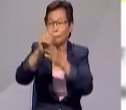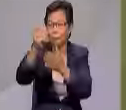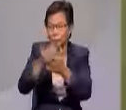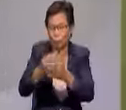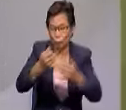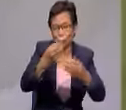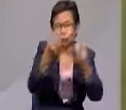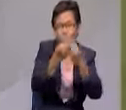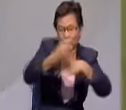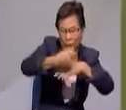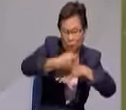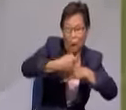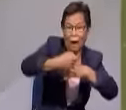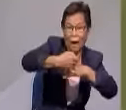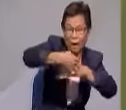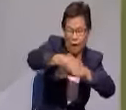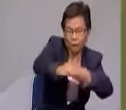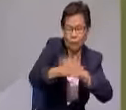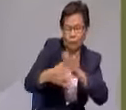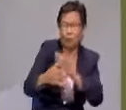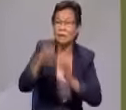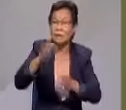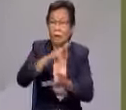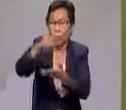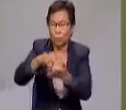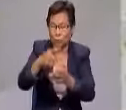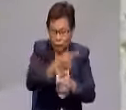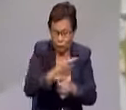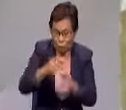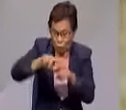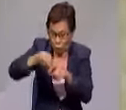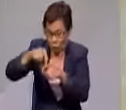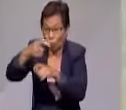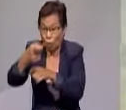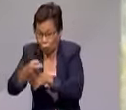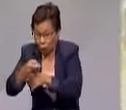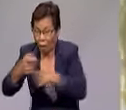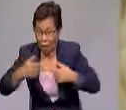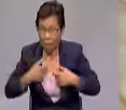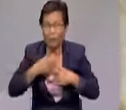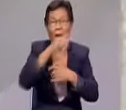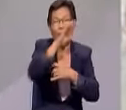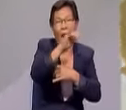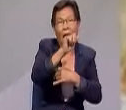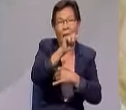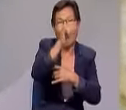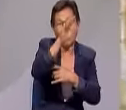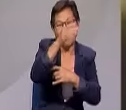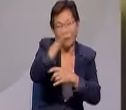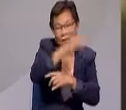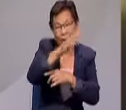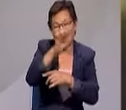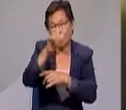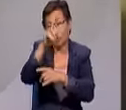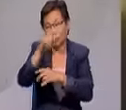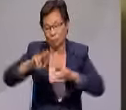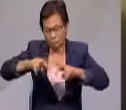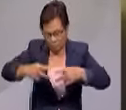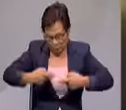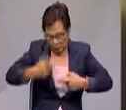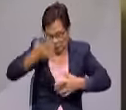perikanan. Sekiranya mana-mana pusat ternakan didapati menggunakan antibiotik terlarang, Kementerian Kesihatan akan